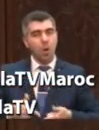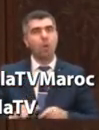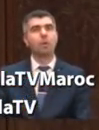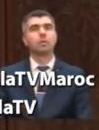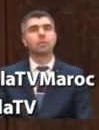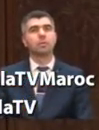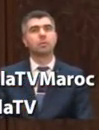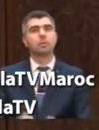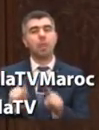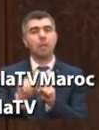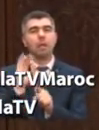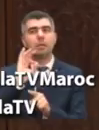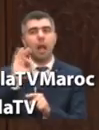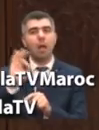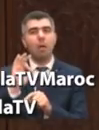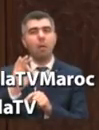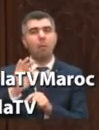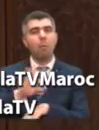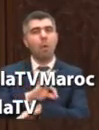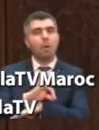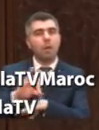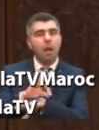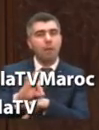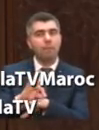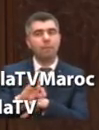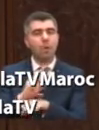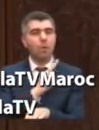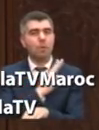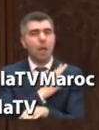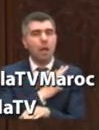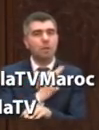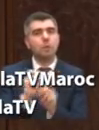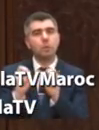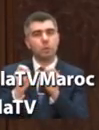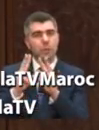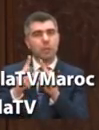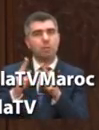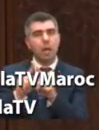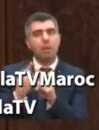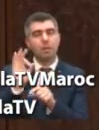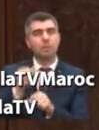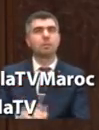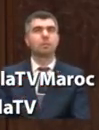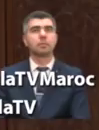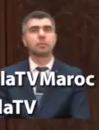الصلاحيه باش يدبروا الموارد البشريه في اطار واحد العداله مجاليه.